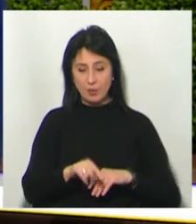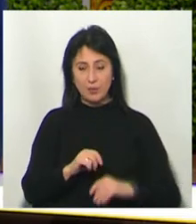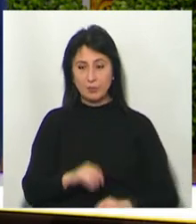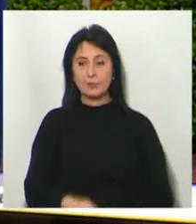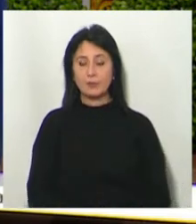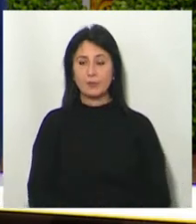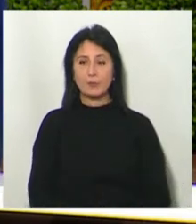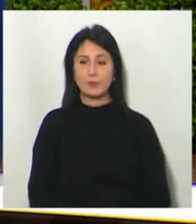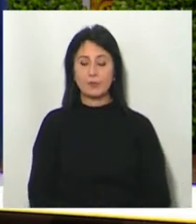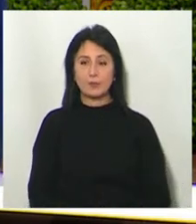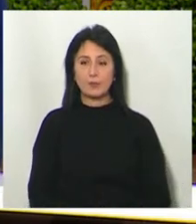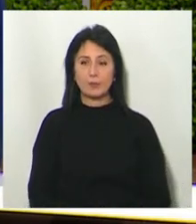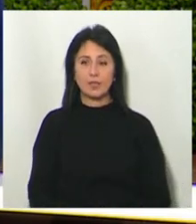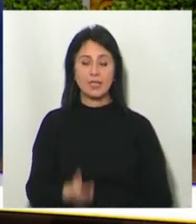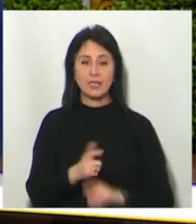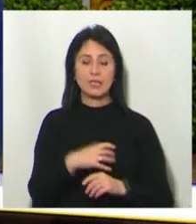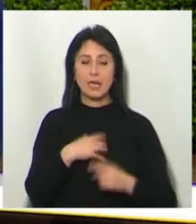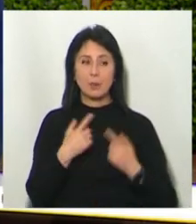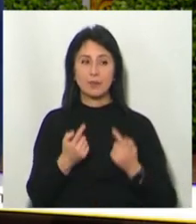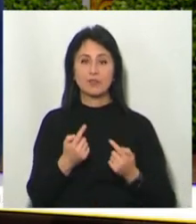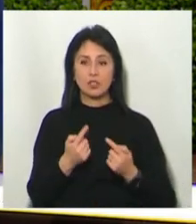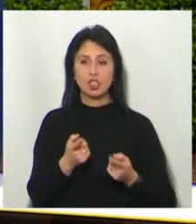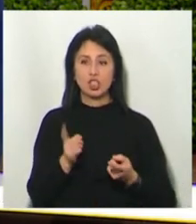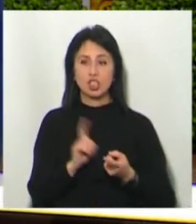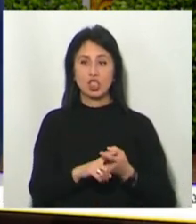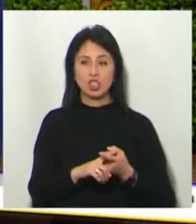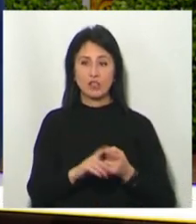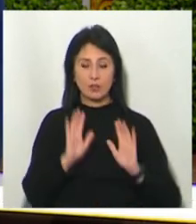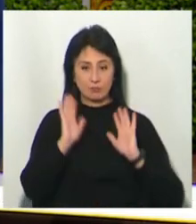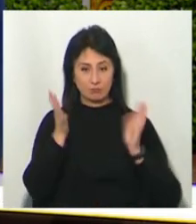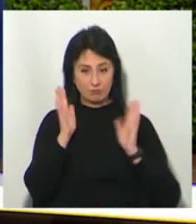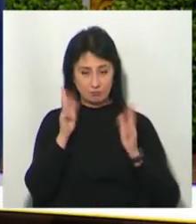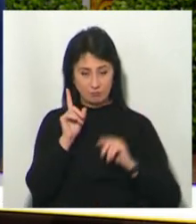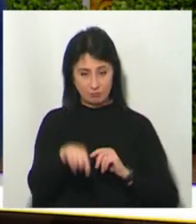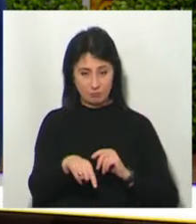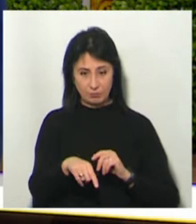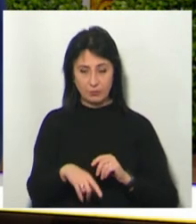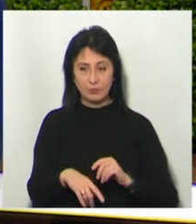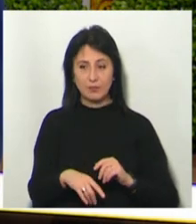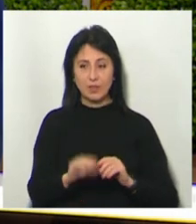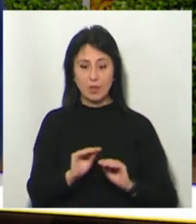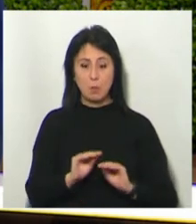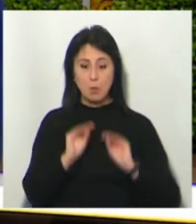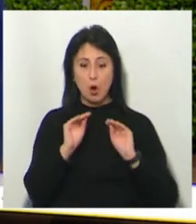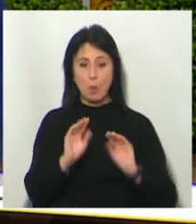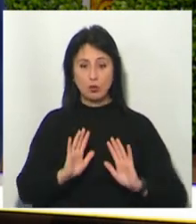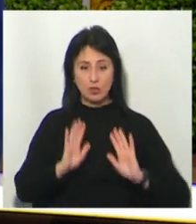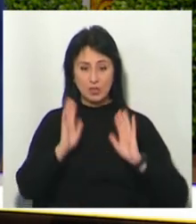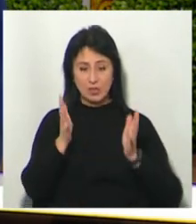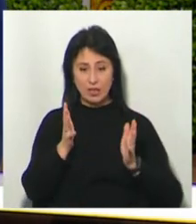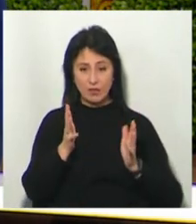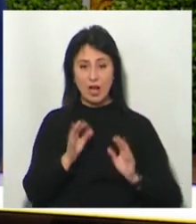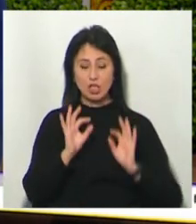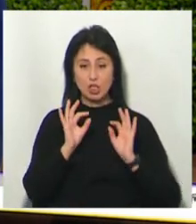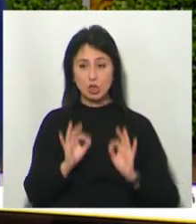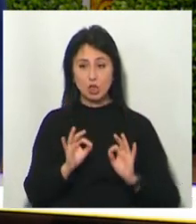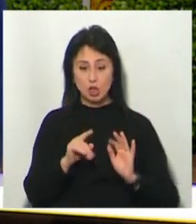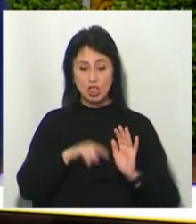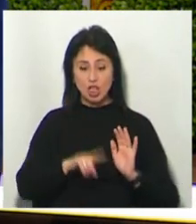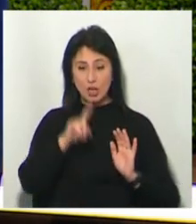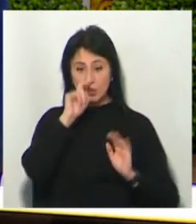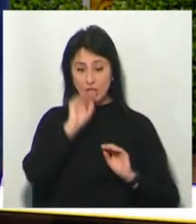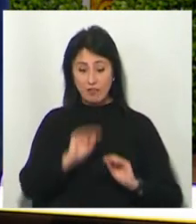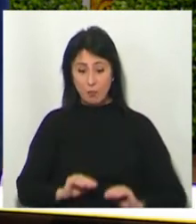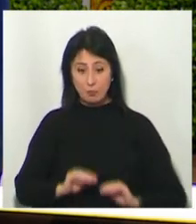ასევე ძალიან მნიშვნელოვანია შევეხოთ არტერიულ ჰიპერტენზიასაც, ანუ მომატებულ წნევას და სწორედ